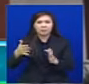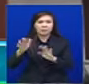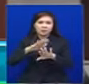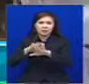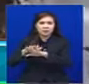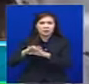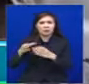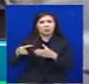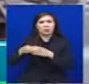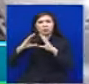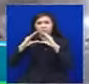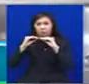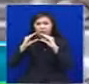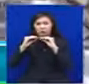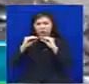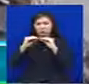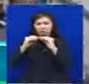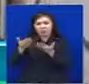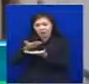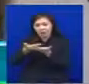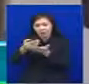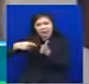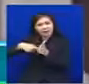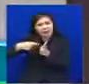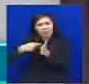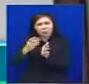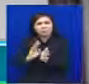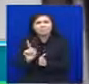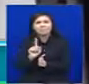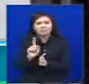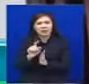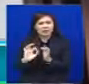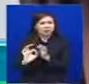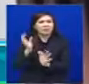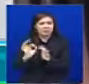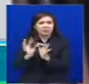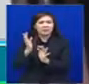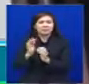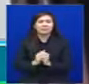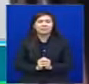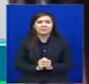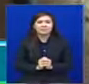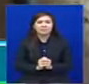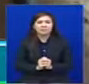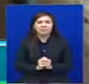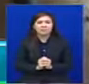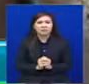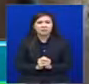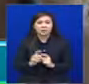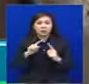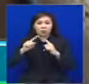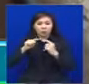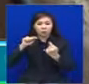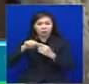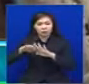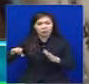านนะครับเพื่อทราบสาเหตุว่าเพลิงเนี่ยไหม้อย่างไรนะครับที่โรงเรียนนะครับ คุณรัชพลได้พูดคุยกับนักเรียนบ้